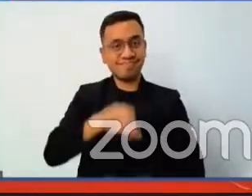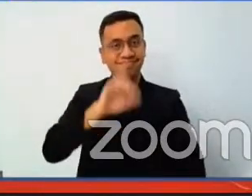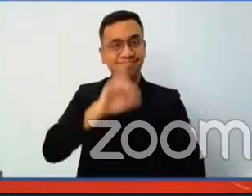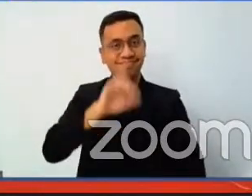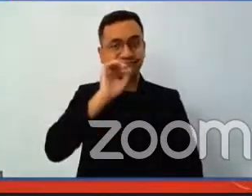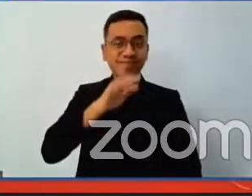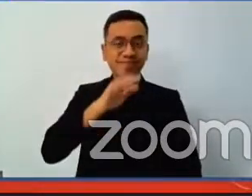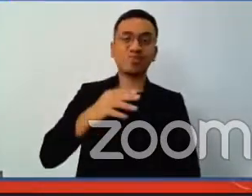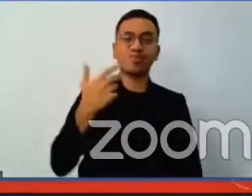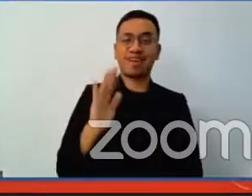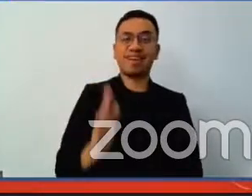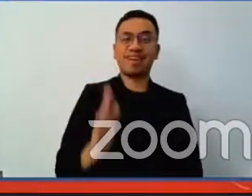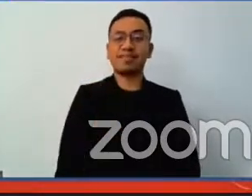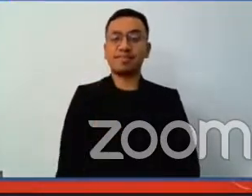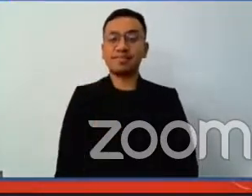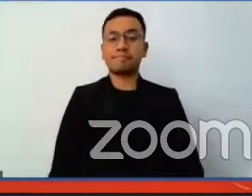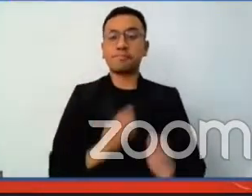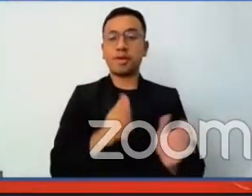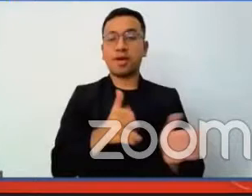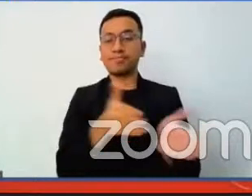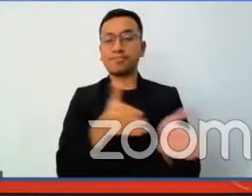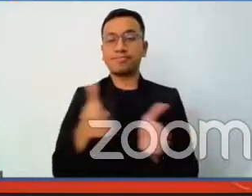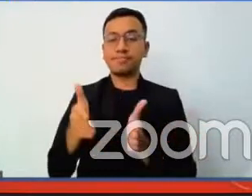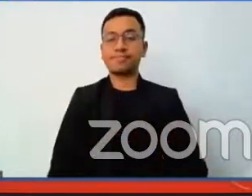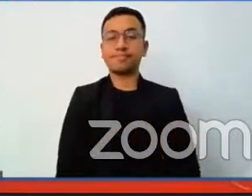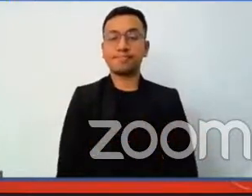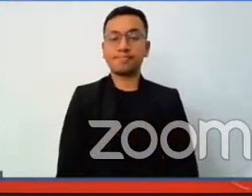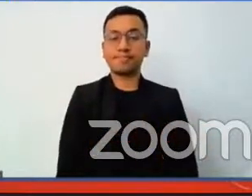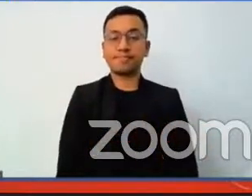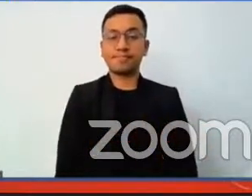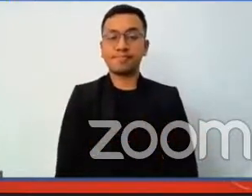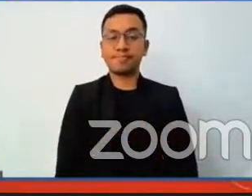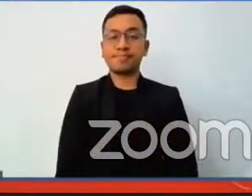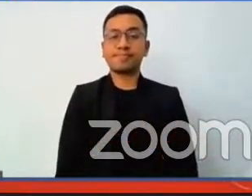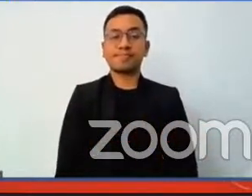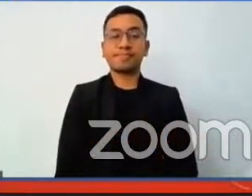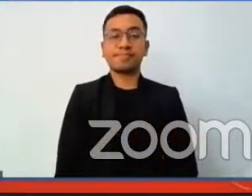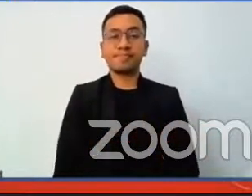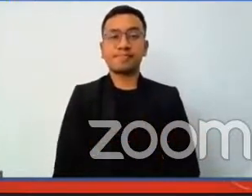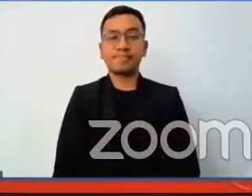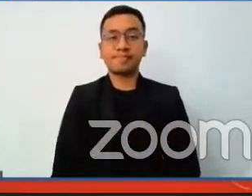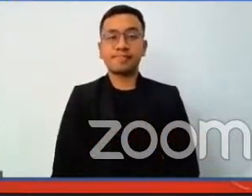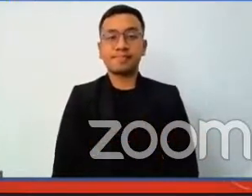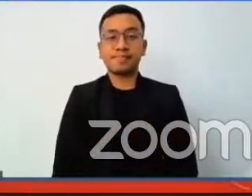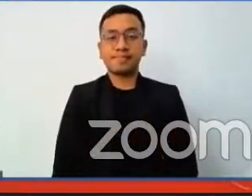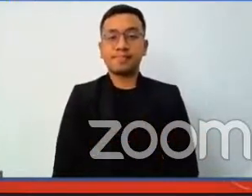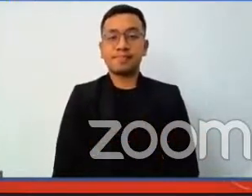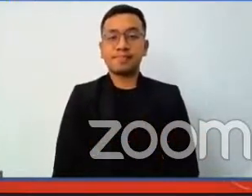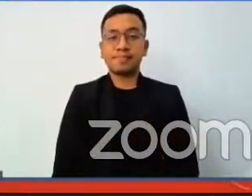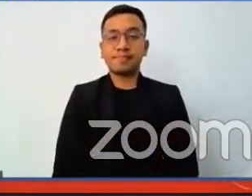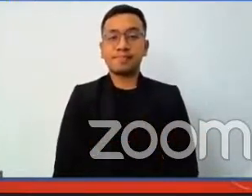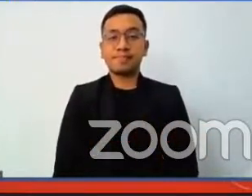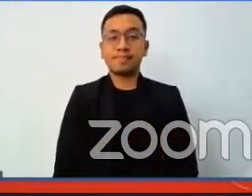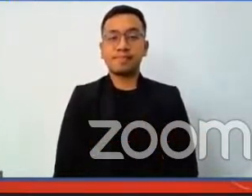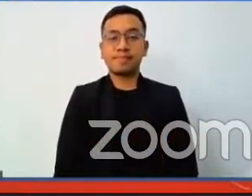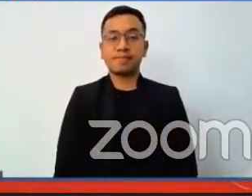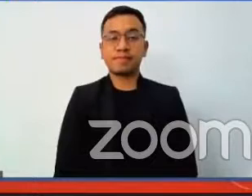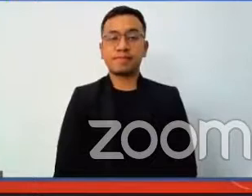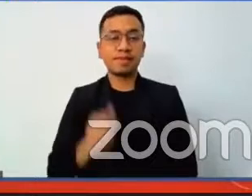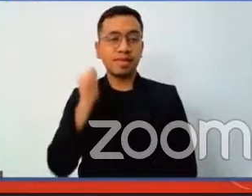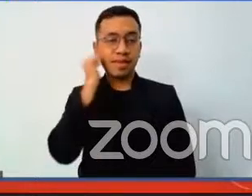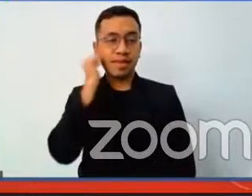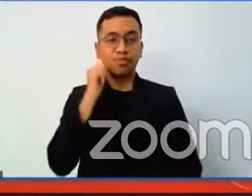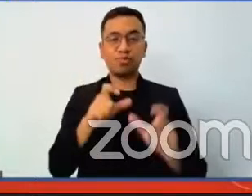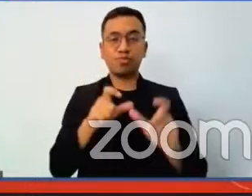sambutannya. Selanjutnya, kami persilahkan kepada Ibu Dr. Anda